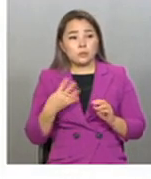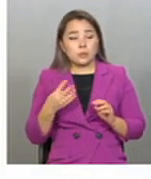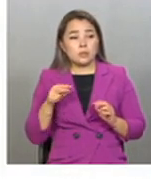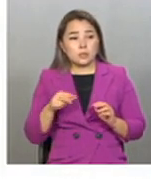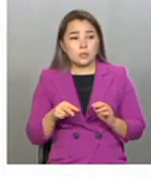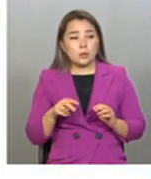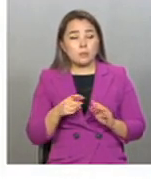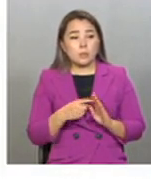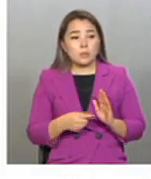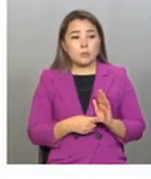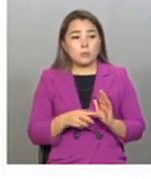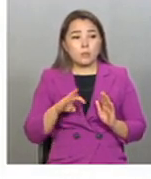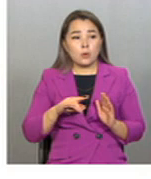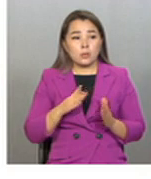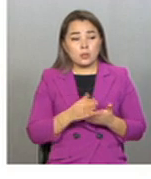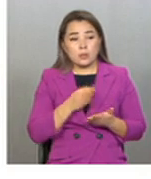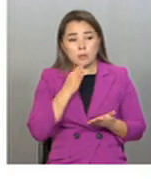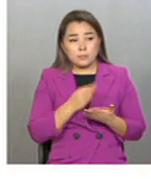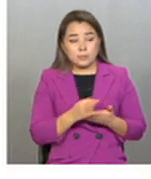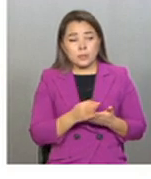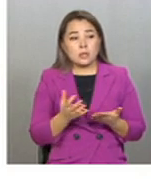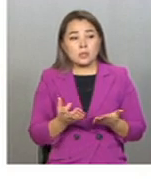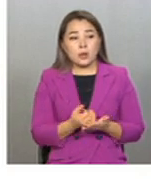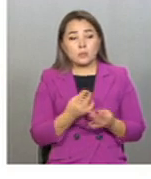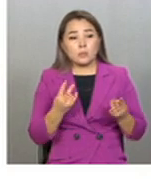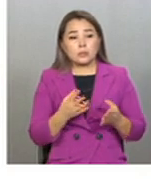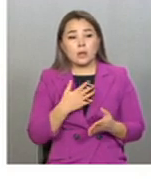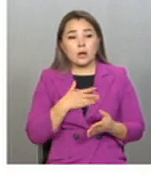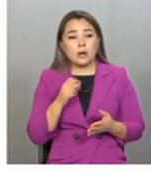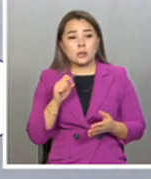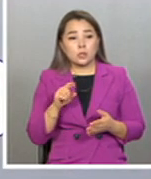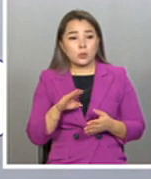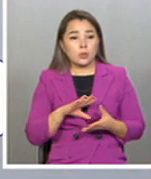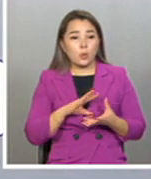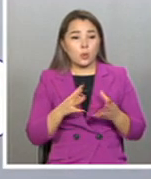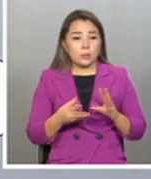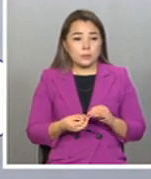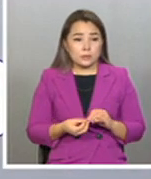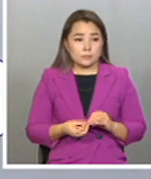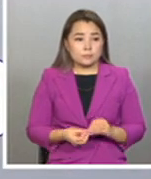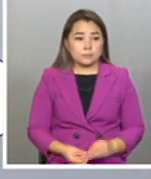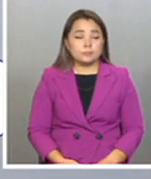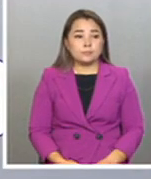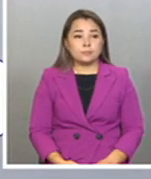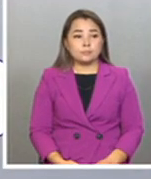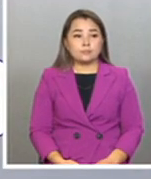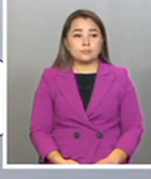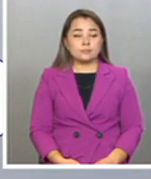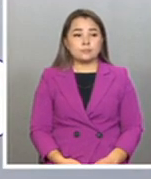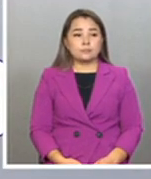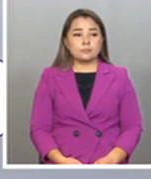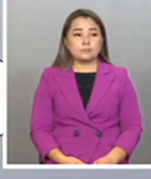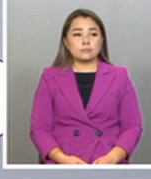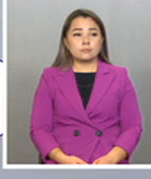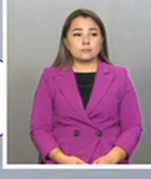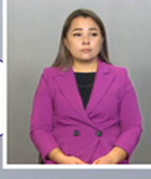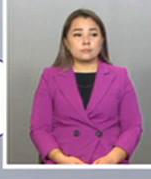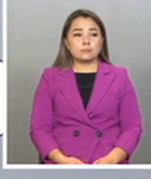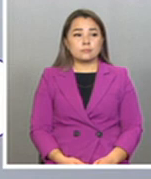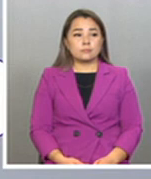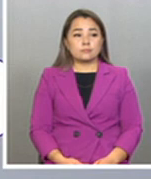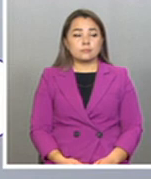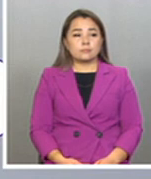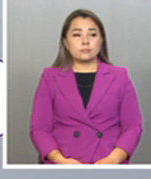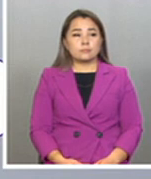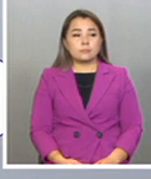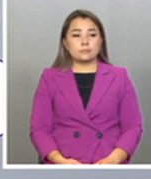бөлінген мольге тең. Табуымыз керек азоттың көлемін. Енді шешуіне назар аударыңыздар. Яғни бірінші азоттың